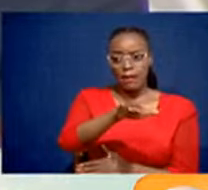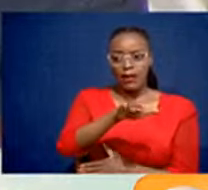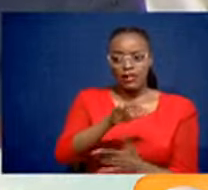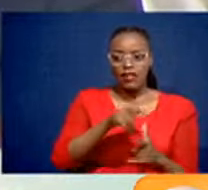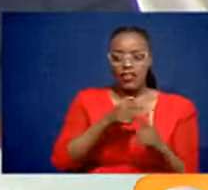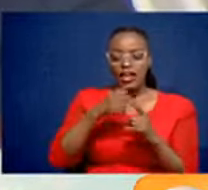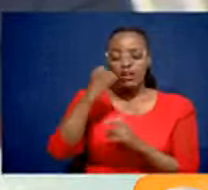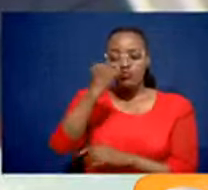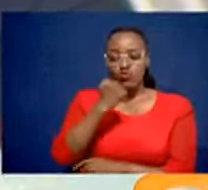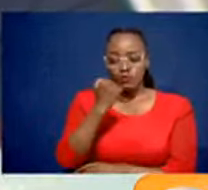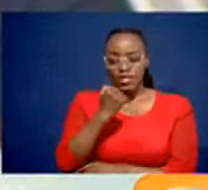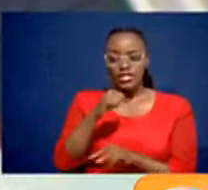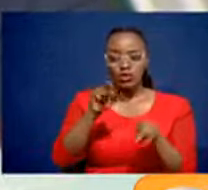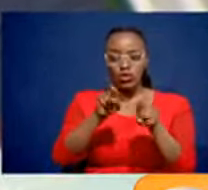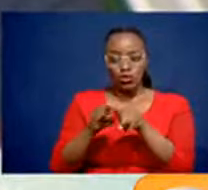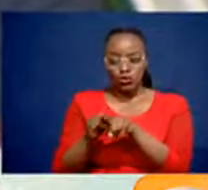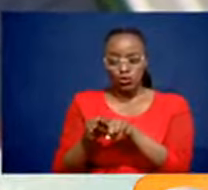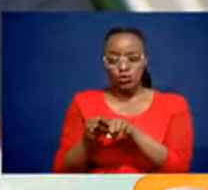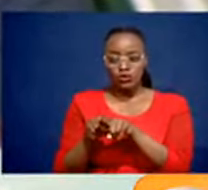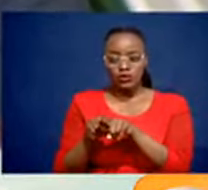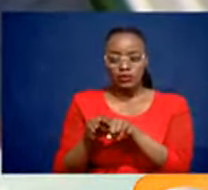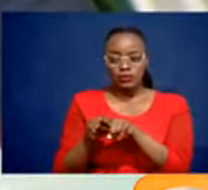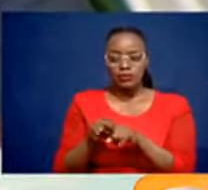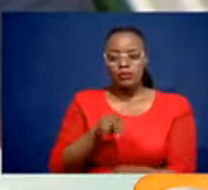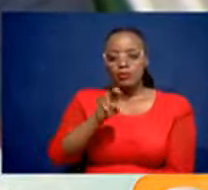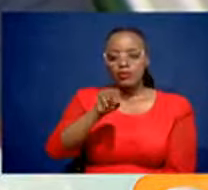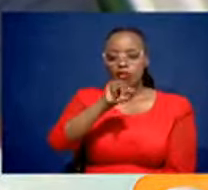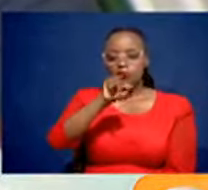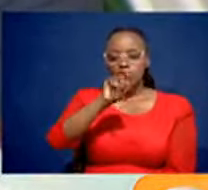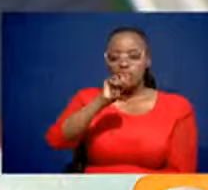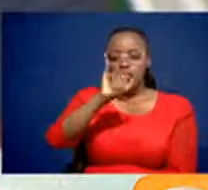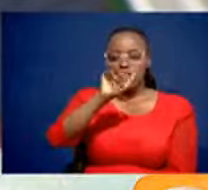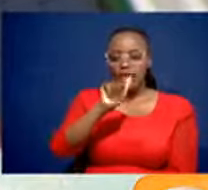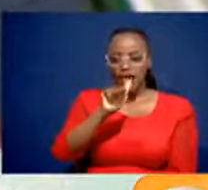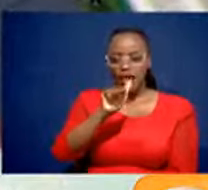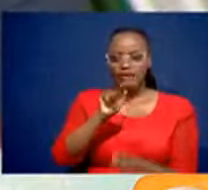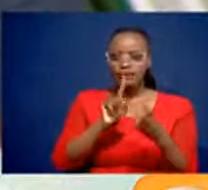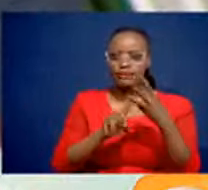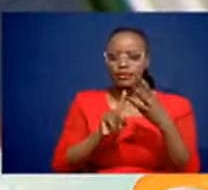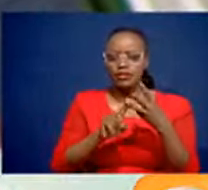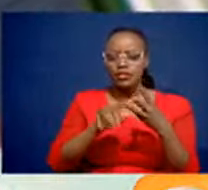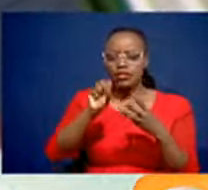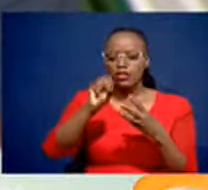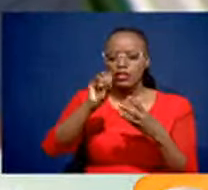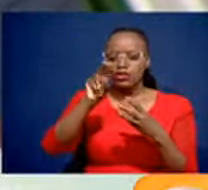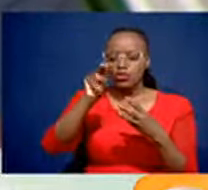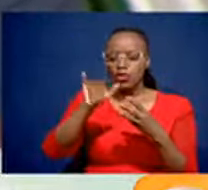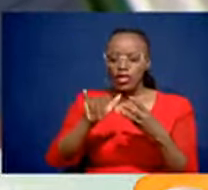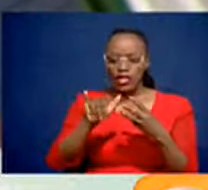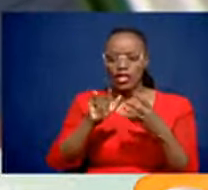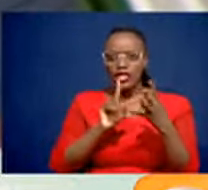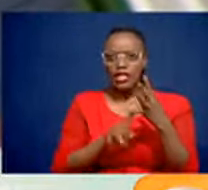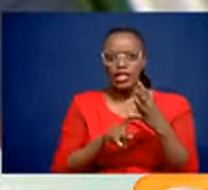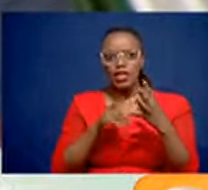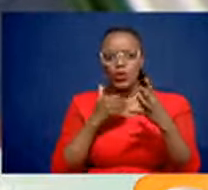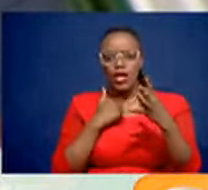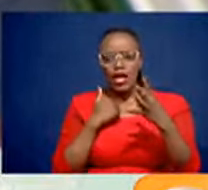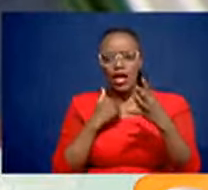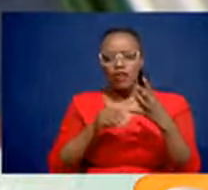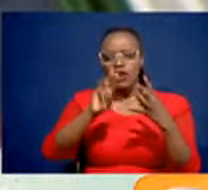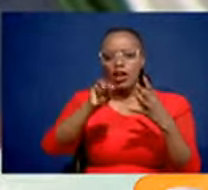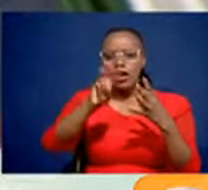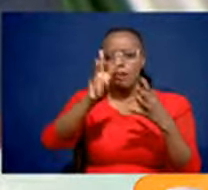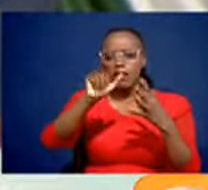Pale Mumias, hapa Mzoia, kule Soni, kule